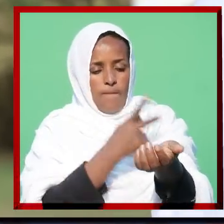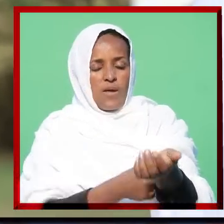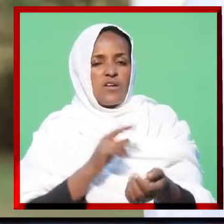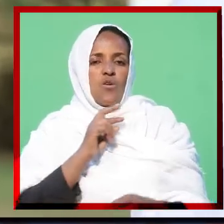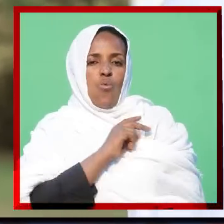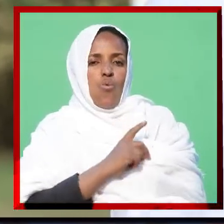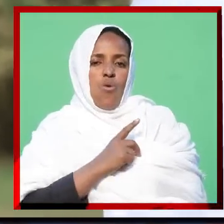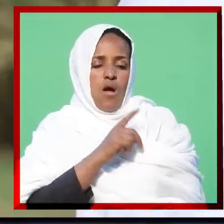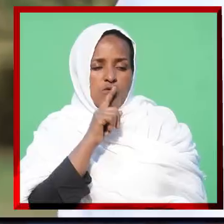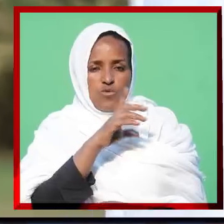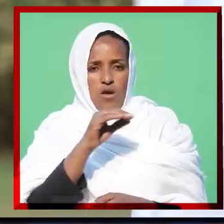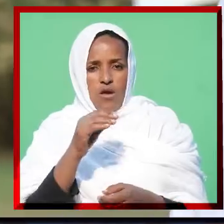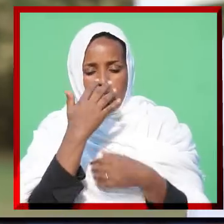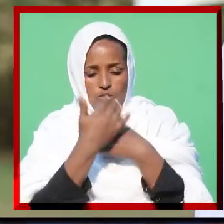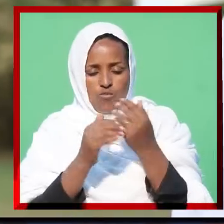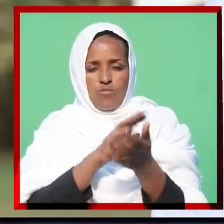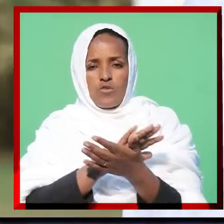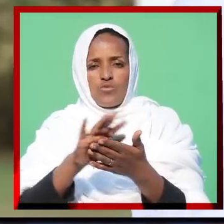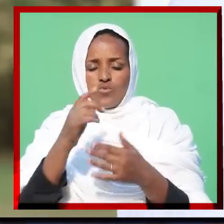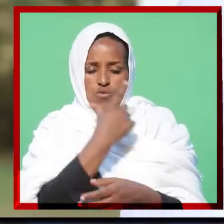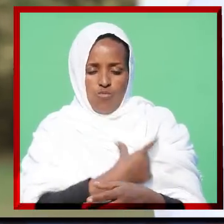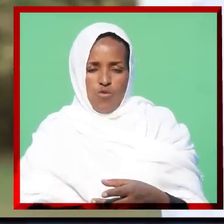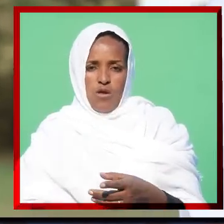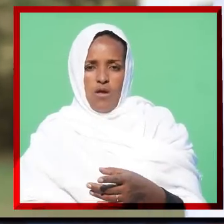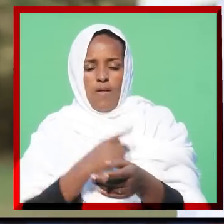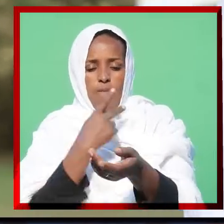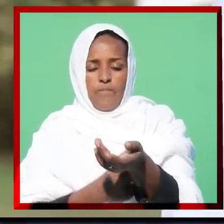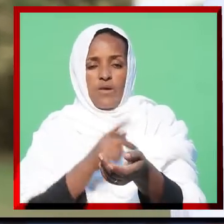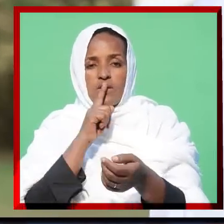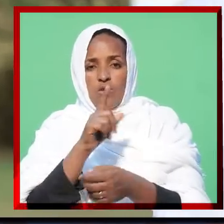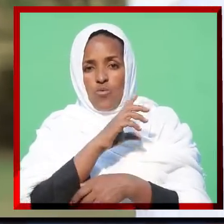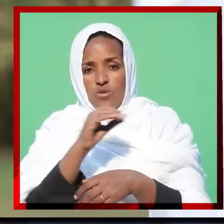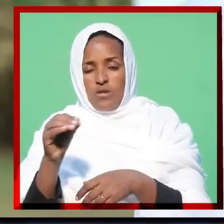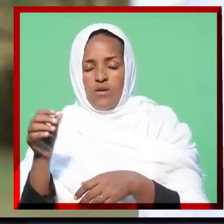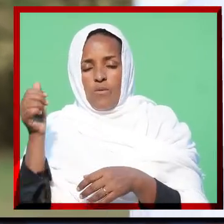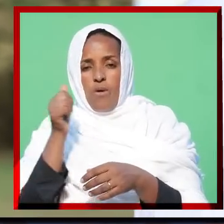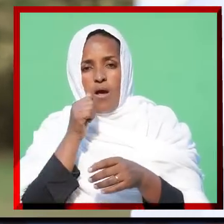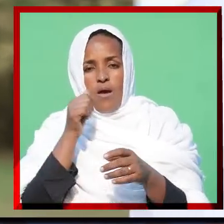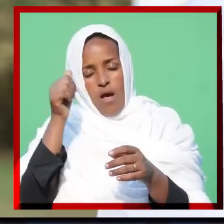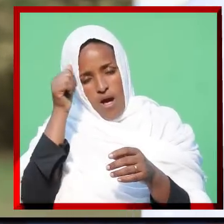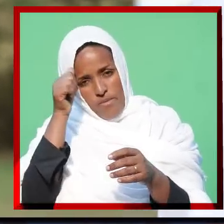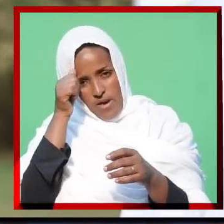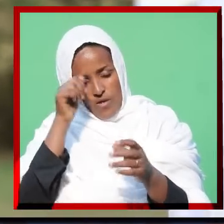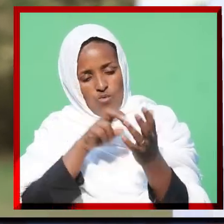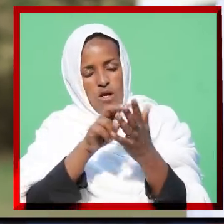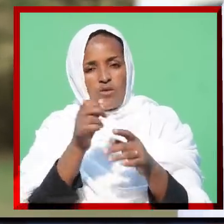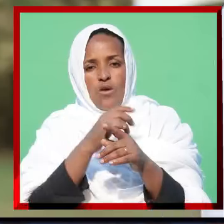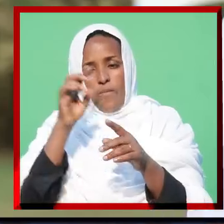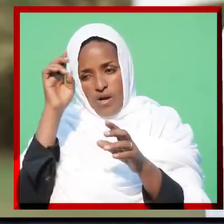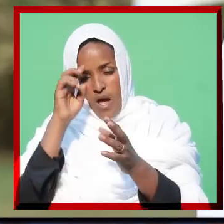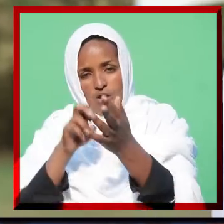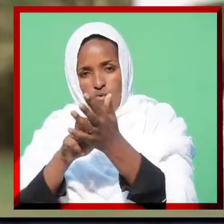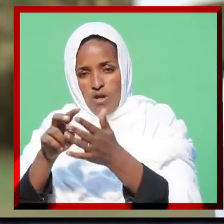وحنونا دموم بنسو لبنا لكزيابير اندسووت اندنسو بك دمنونا بابيل قدانا يايد الله بكايل